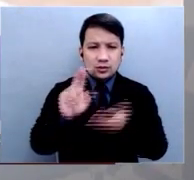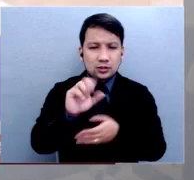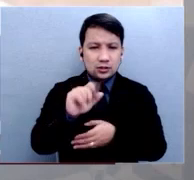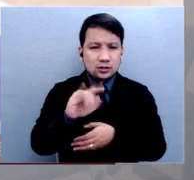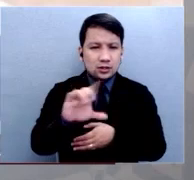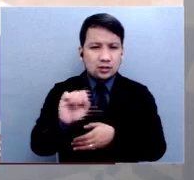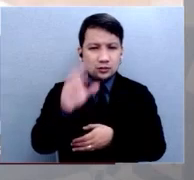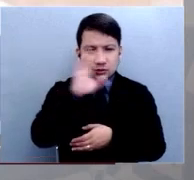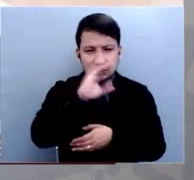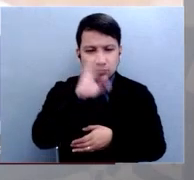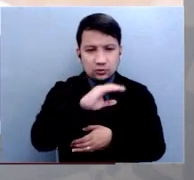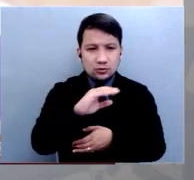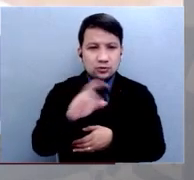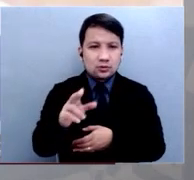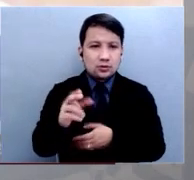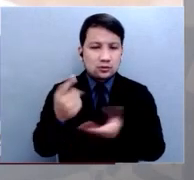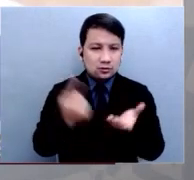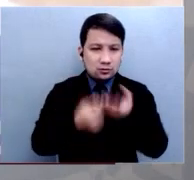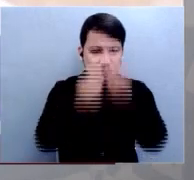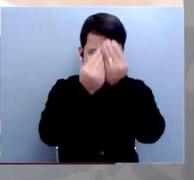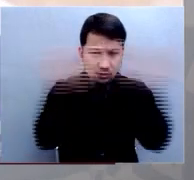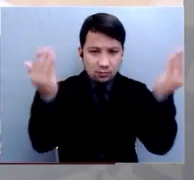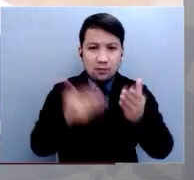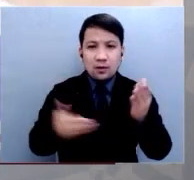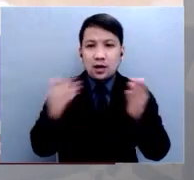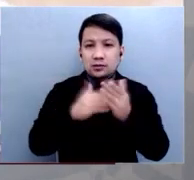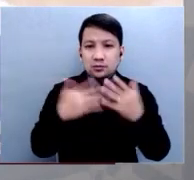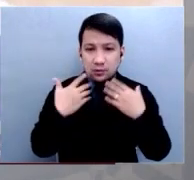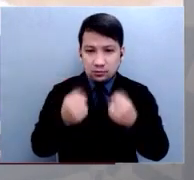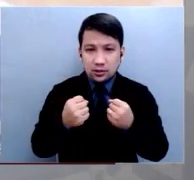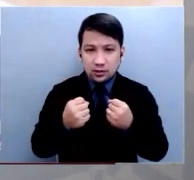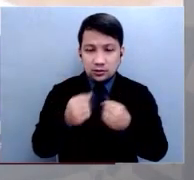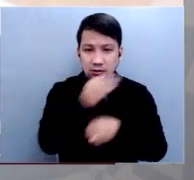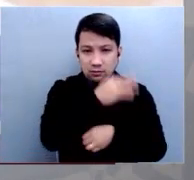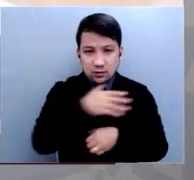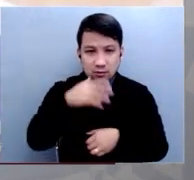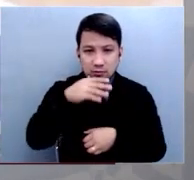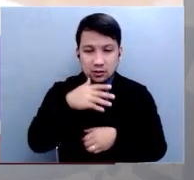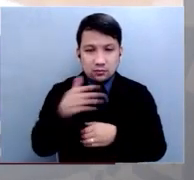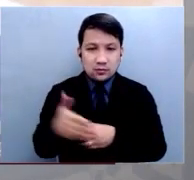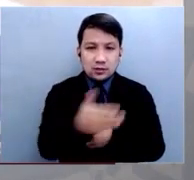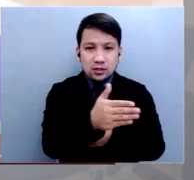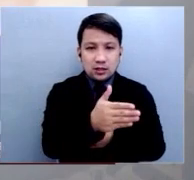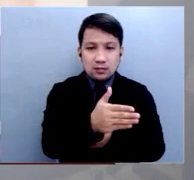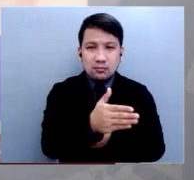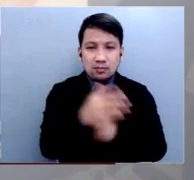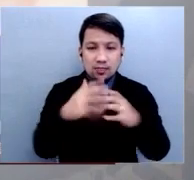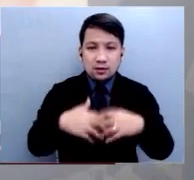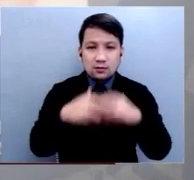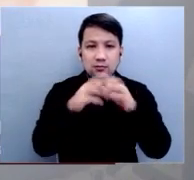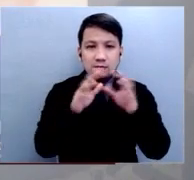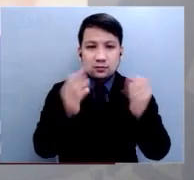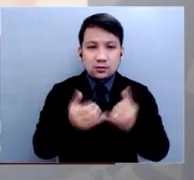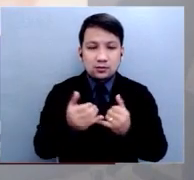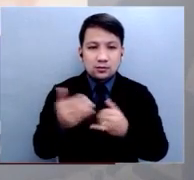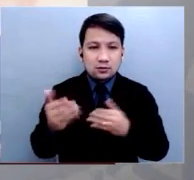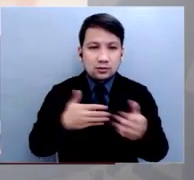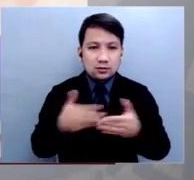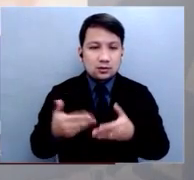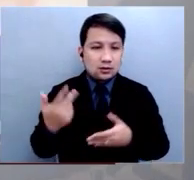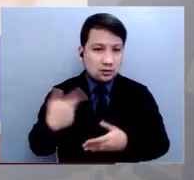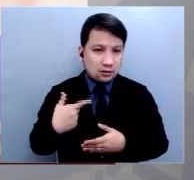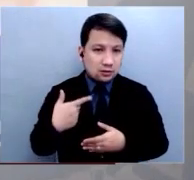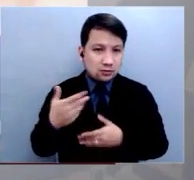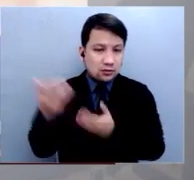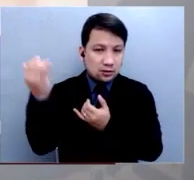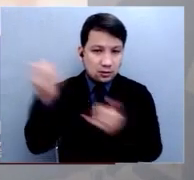Guzman. Dito inulit niya ang pagpapalakas sa pagsasaka, pangingisda at manufacturing upang hindi na raw tayo mag-import